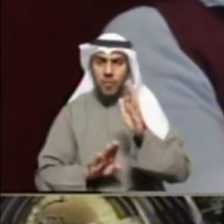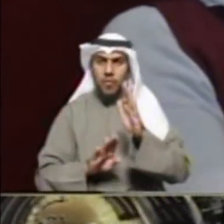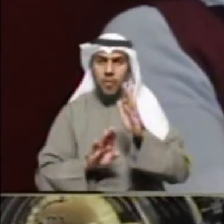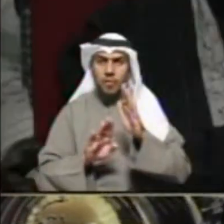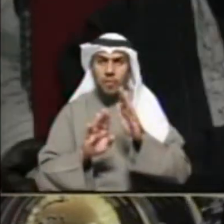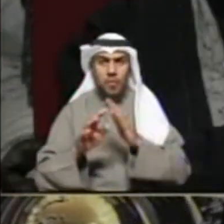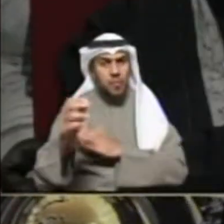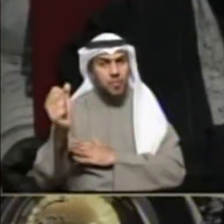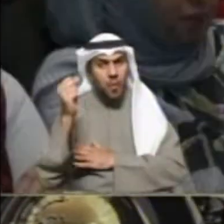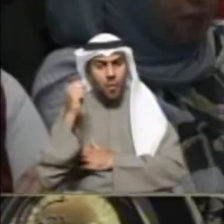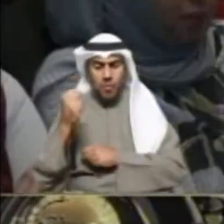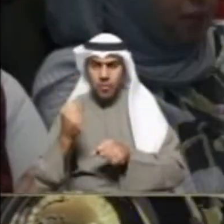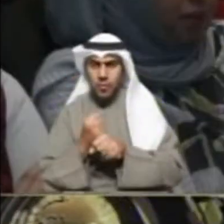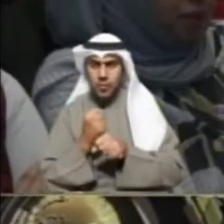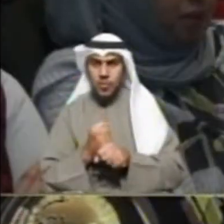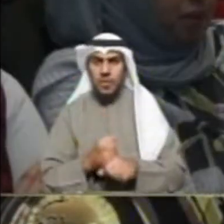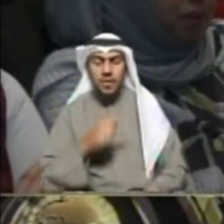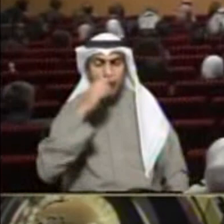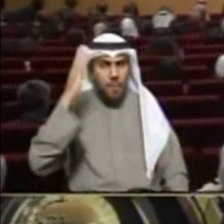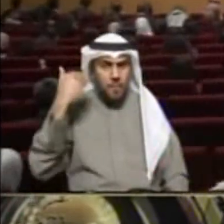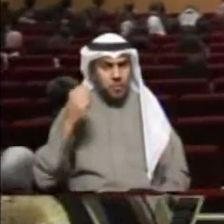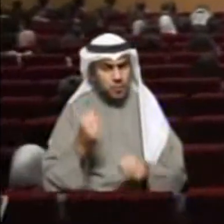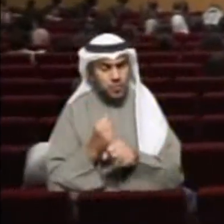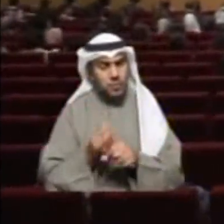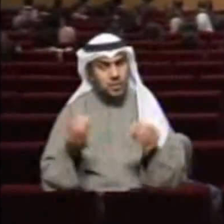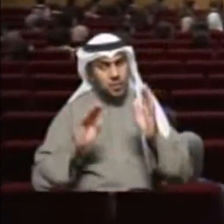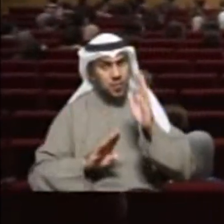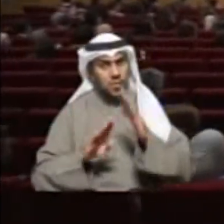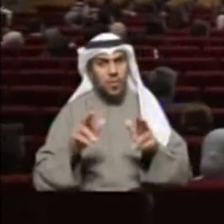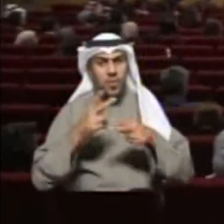تنمي القدرات القيادية للمرأة. مروة محرم، تلفزيون دولة الكويت.